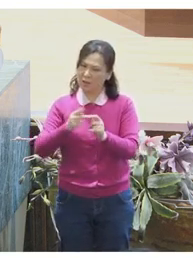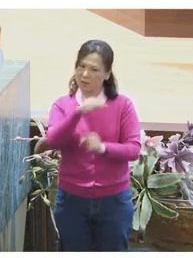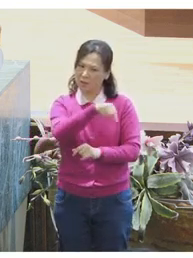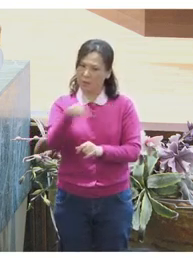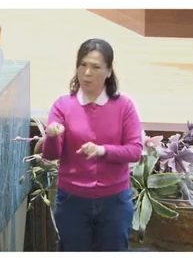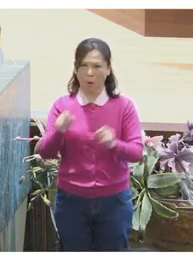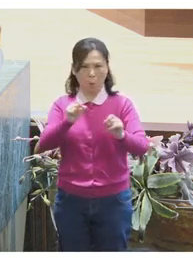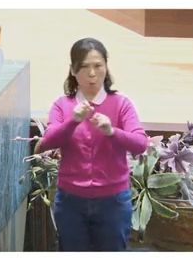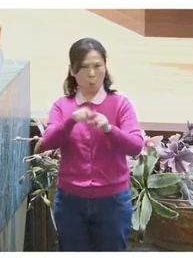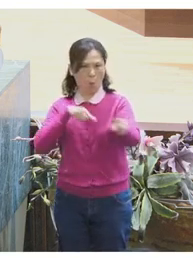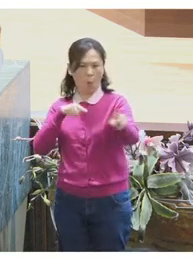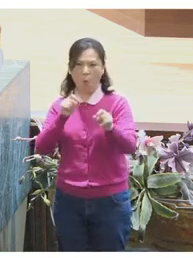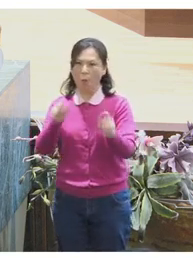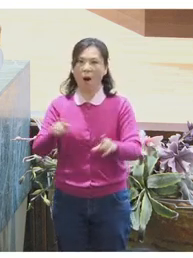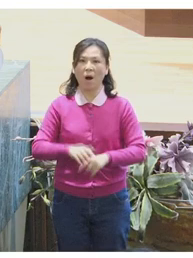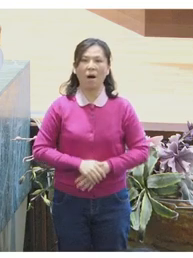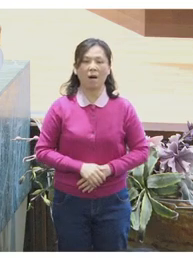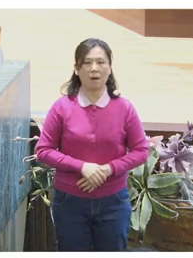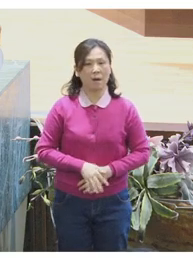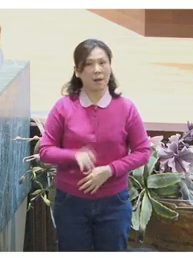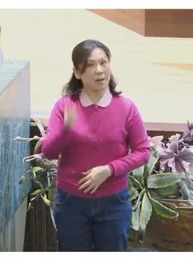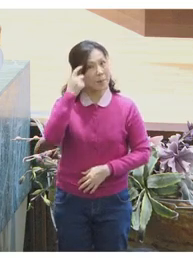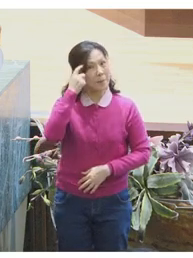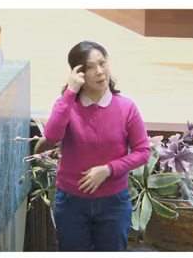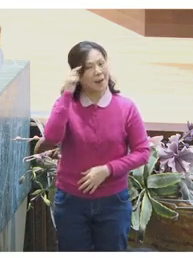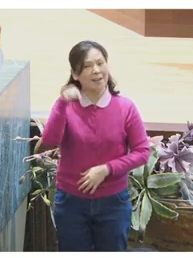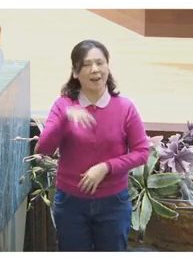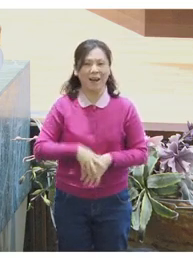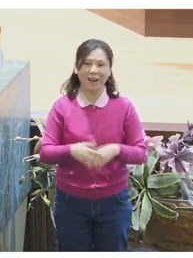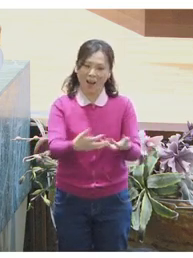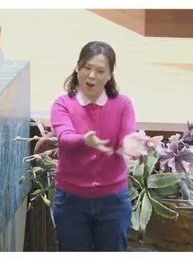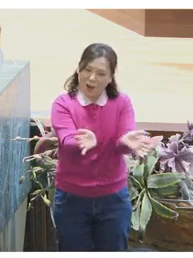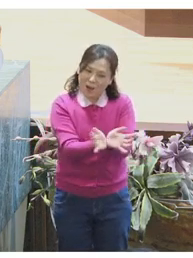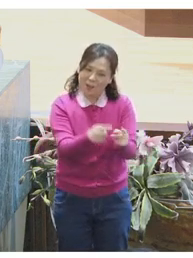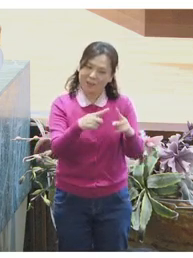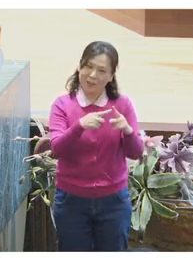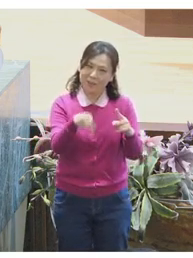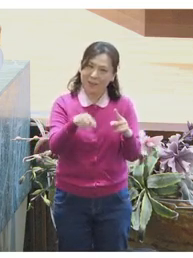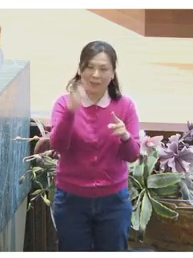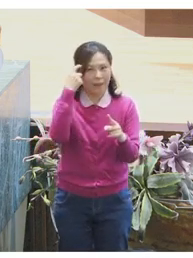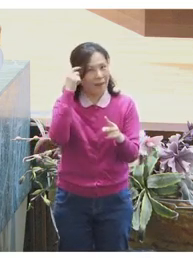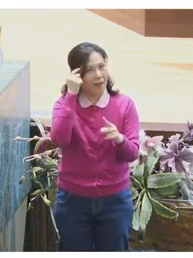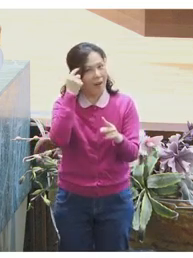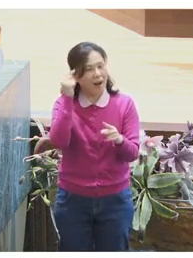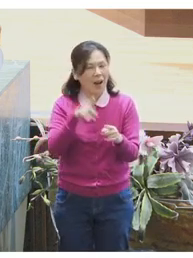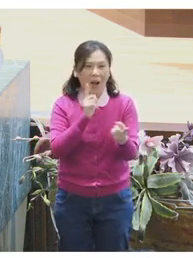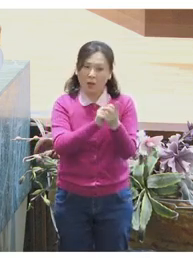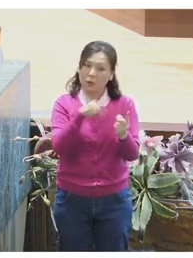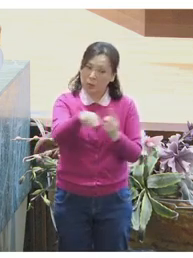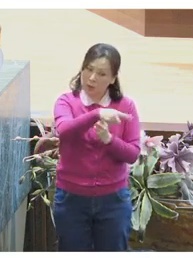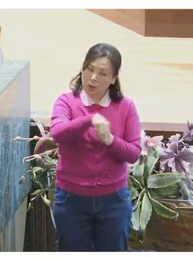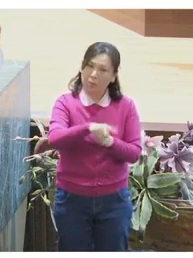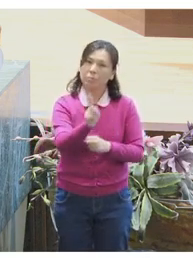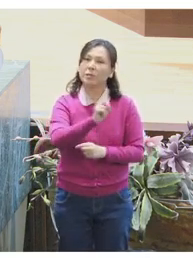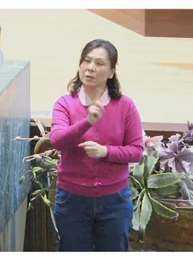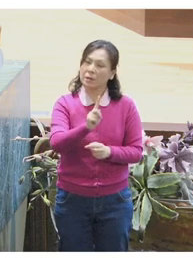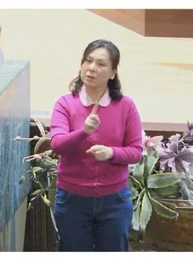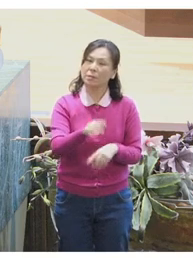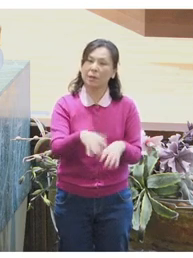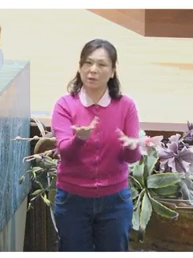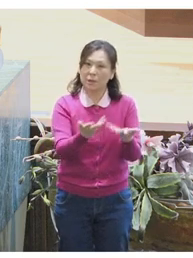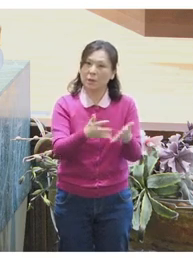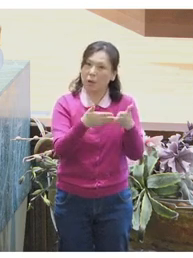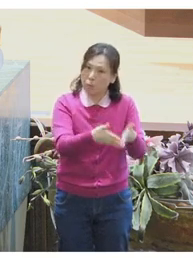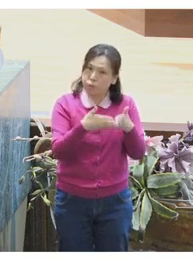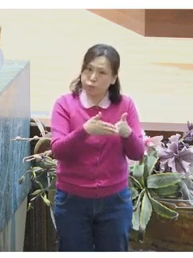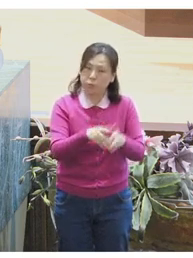但其实如果你去想说其实是一群人去思考说对他们来说什么东西是重要的，怎么样去做